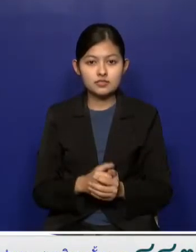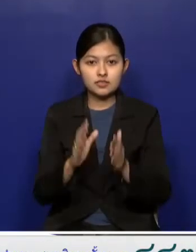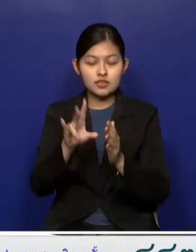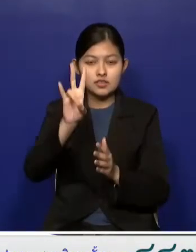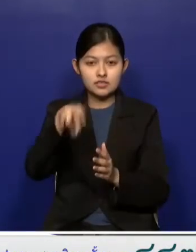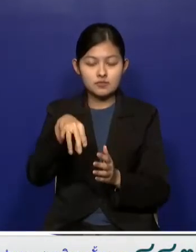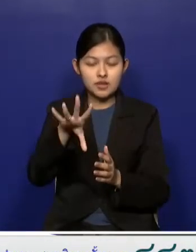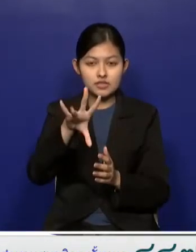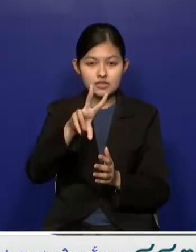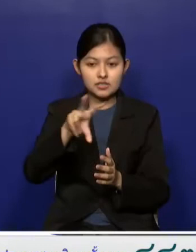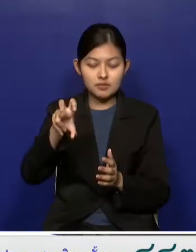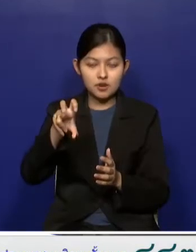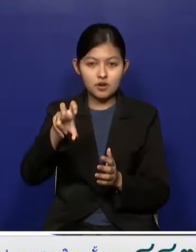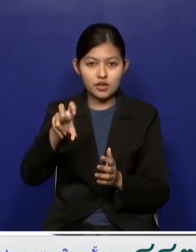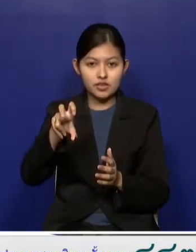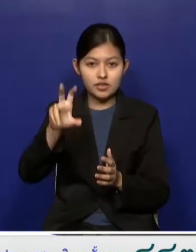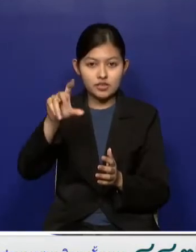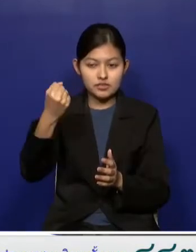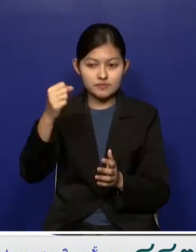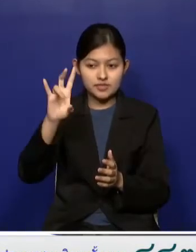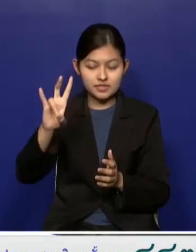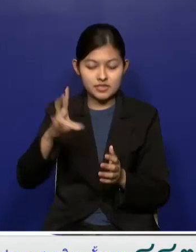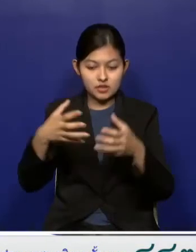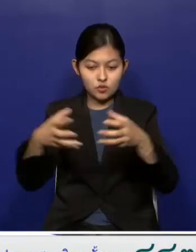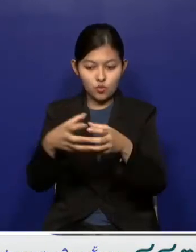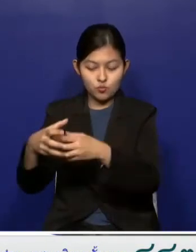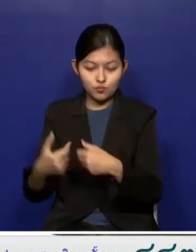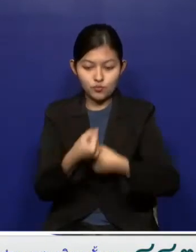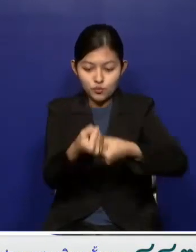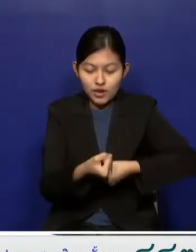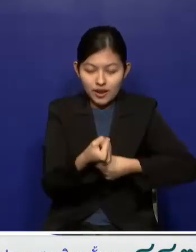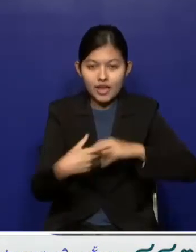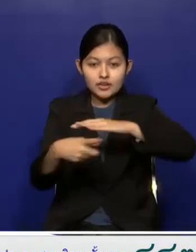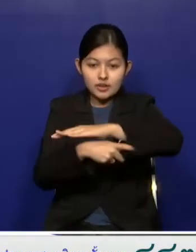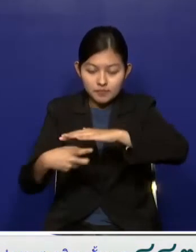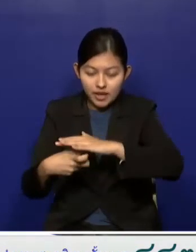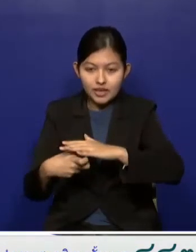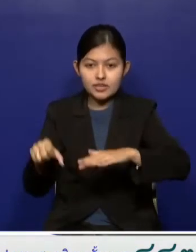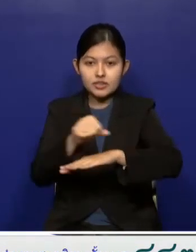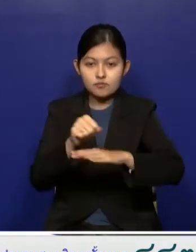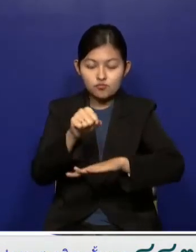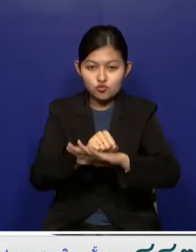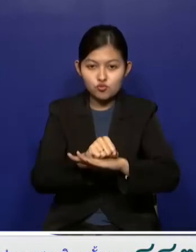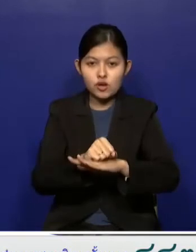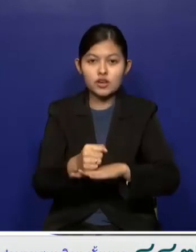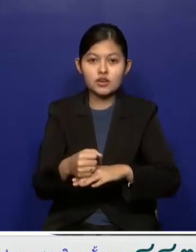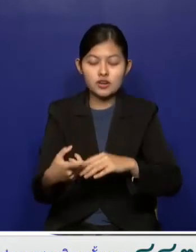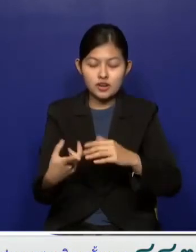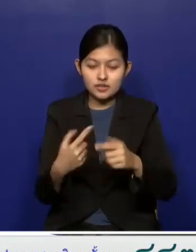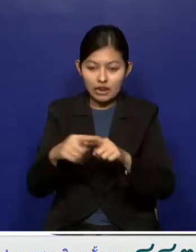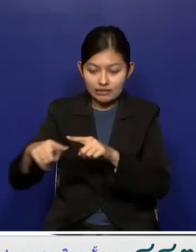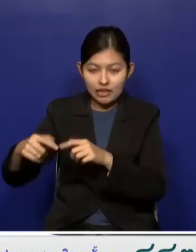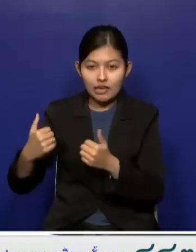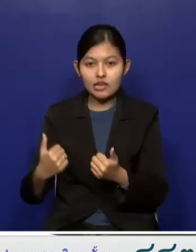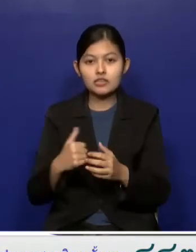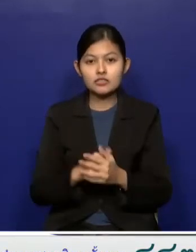7,384 กลุ่มซึ่งมีอาชีพทำไร่ทำสวนทำนาปศุสัตว์ในขณะเดียวกันนั้นกรรมาธิการ